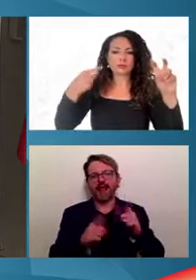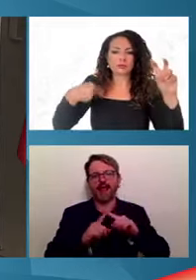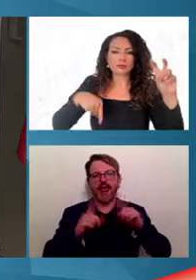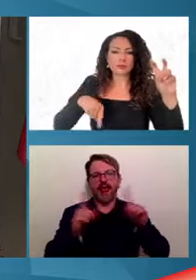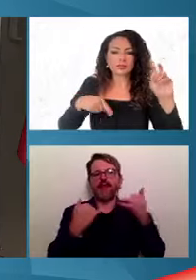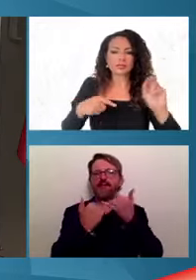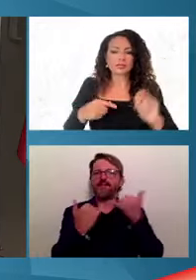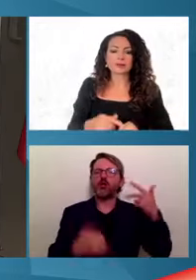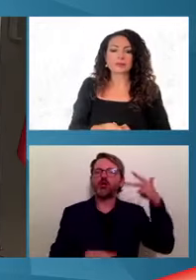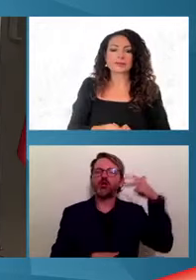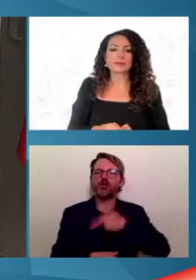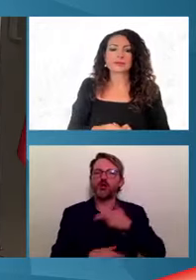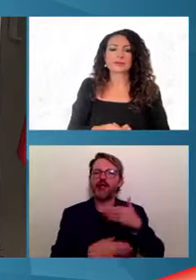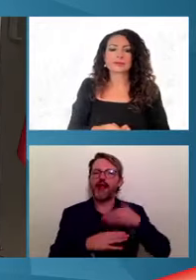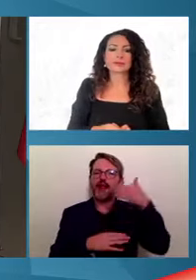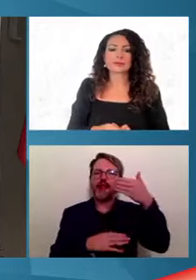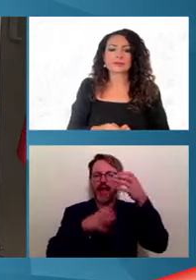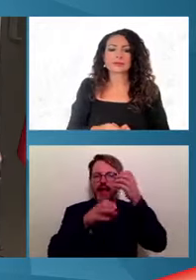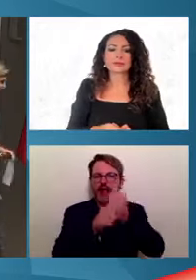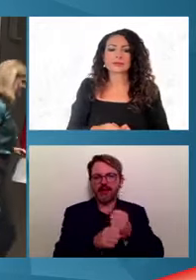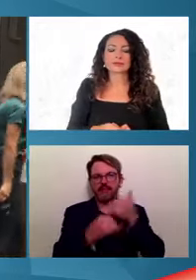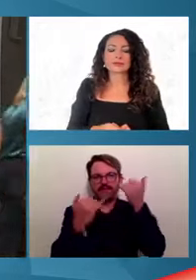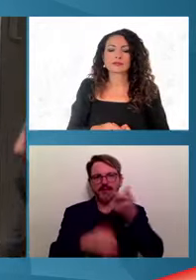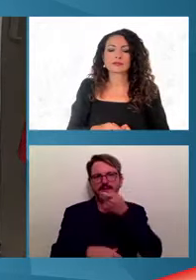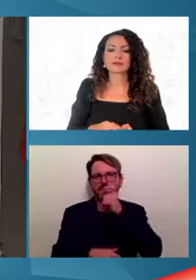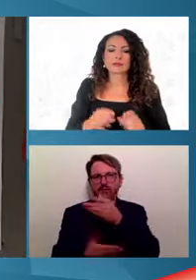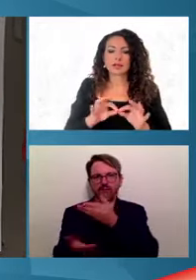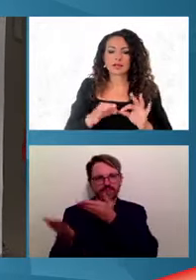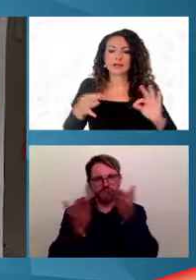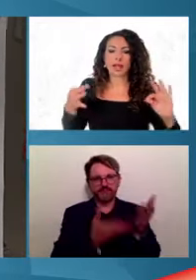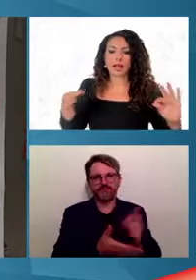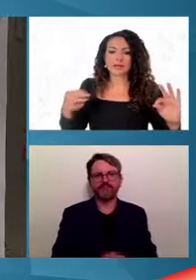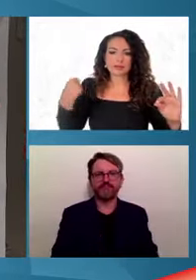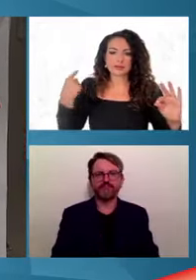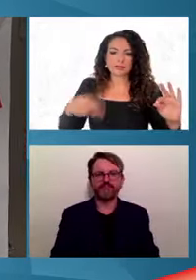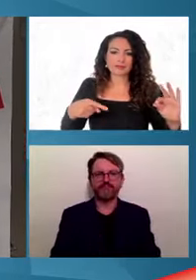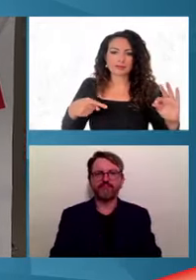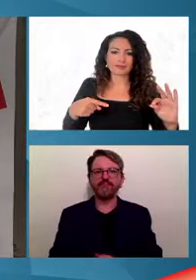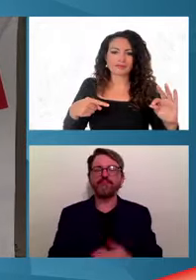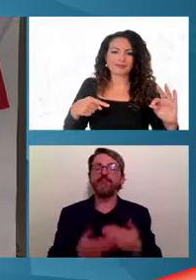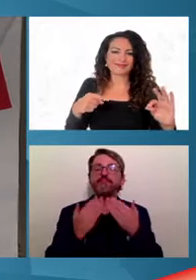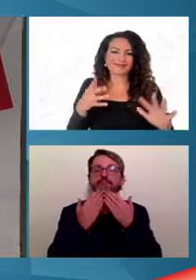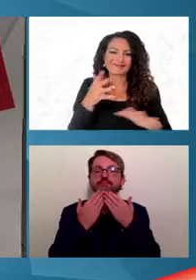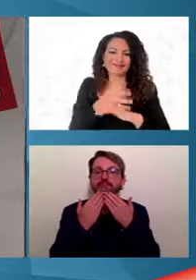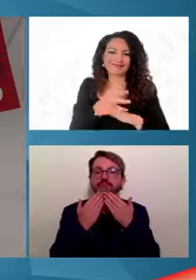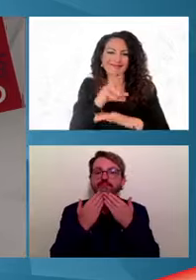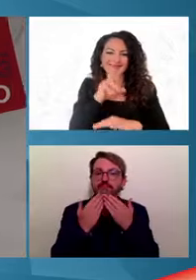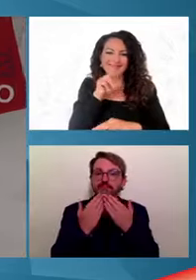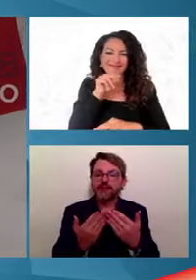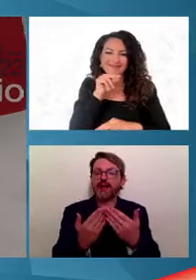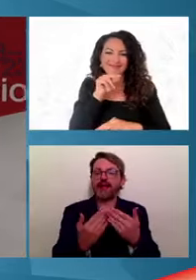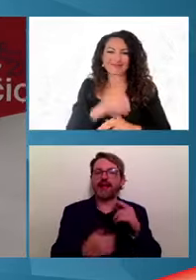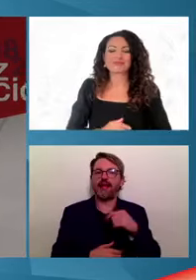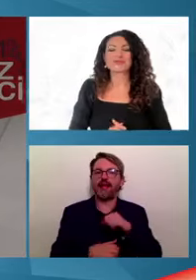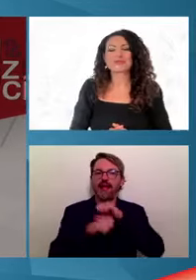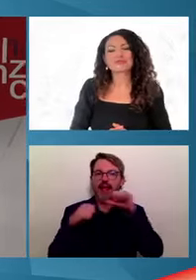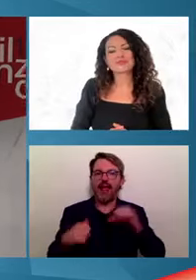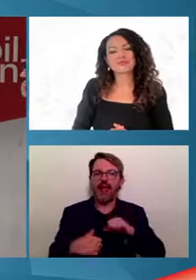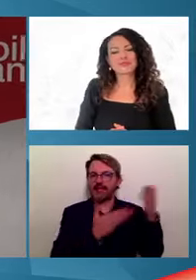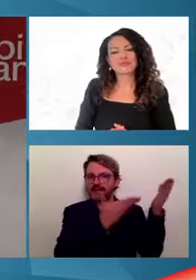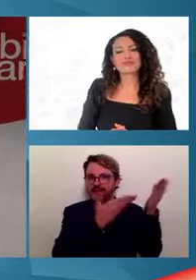soziale Nachhaltigkeit. An Sie das Wort. Dankeschön. Ein herzliches Grüß Gott, bon dia nüch